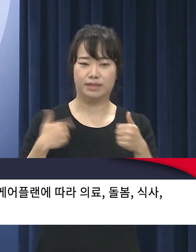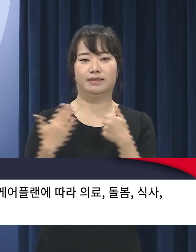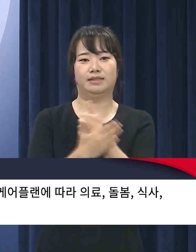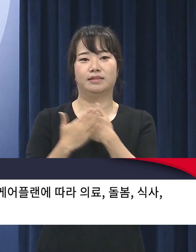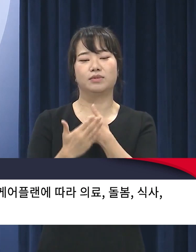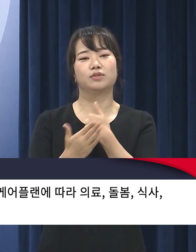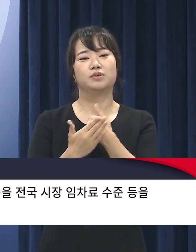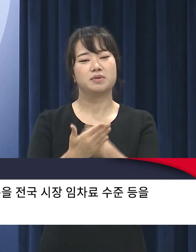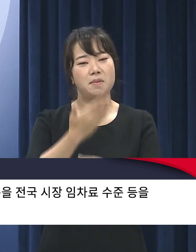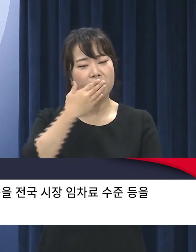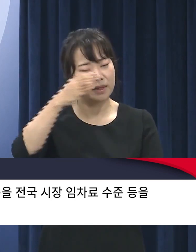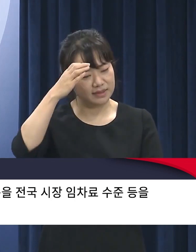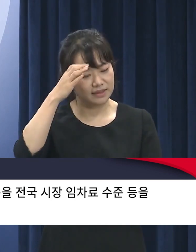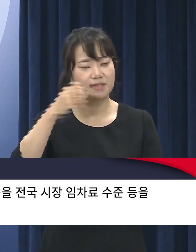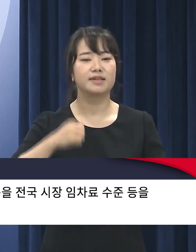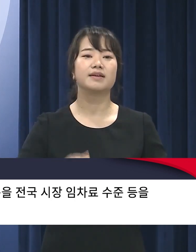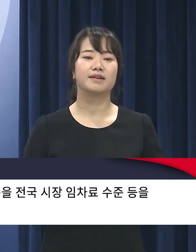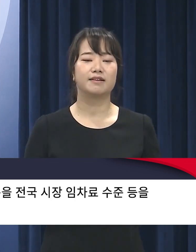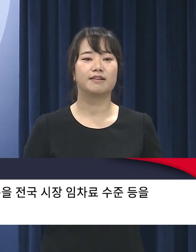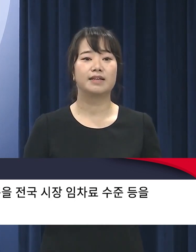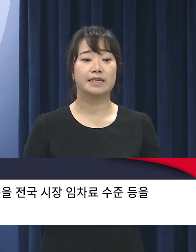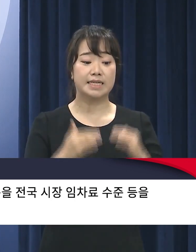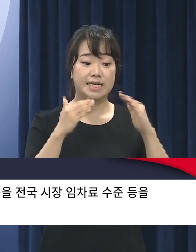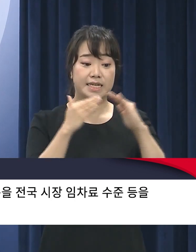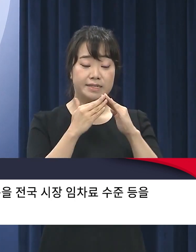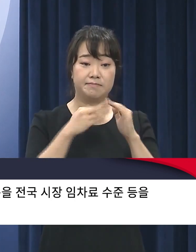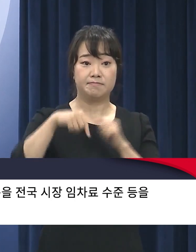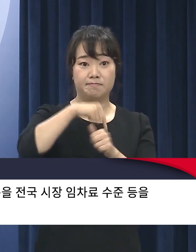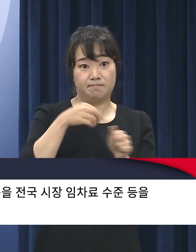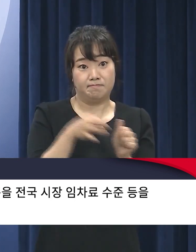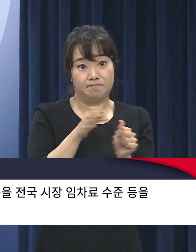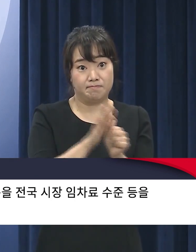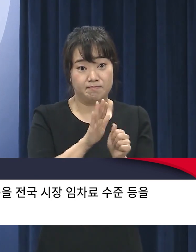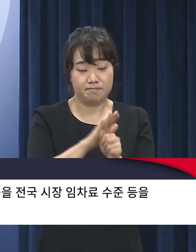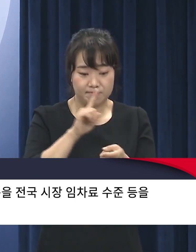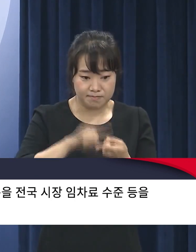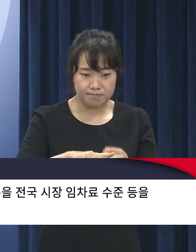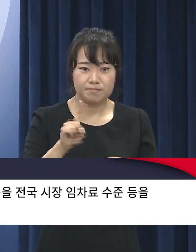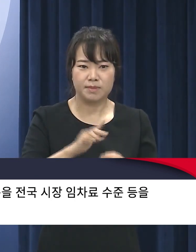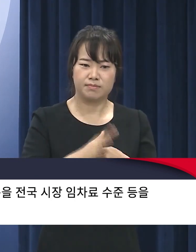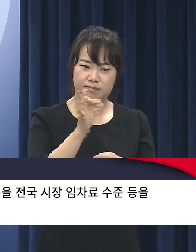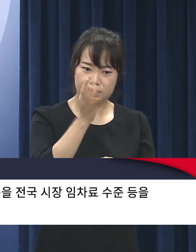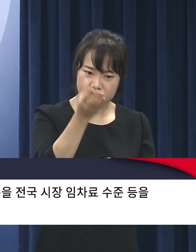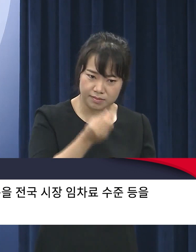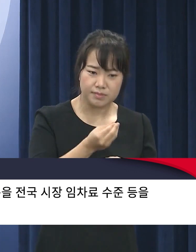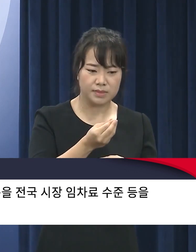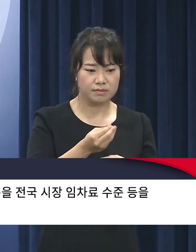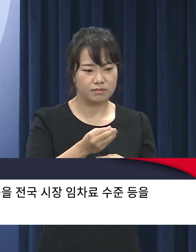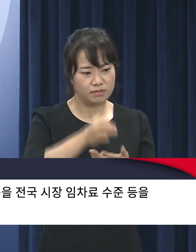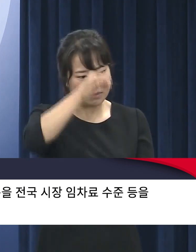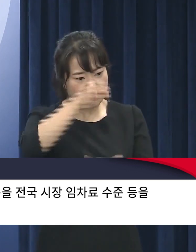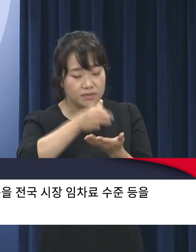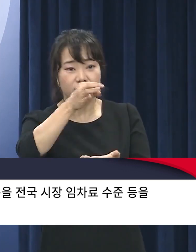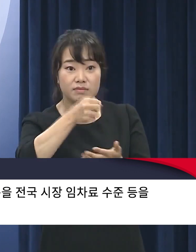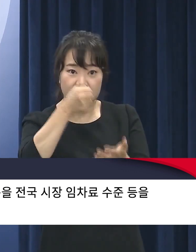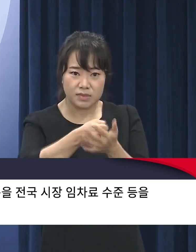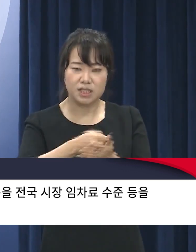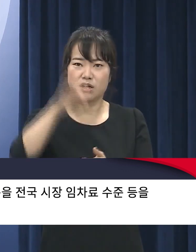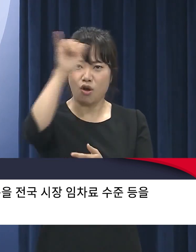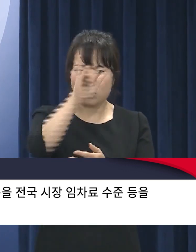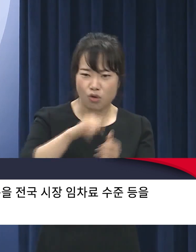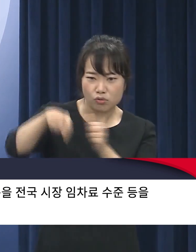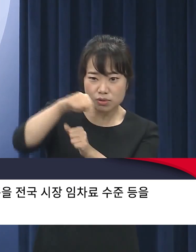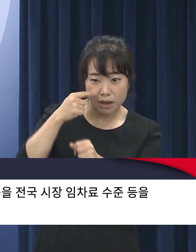서비스를 받을 수 있게 됩니다. 주거급여의 경우 임차 가구에게 지원하는 임대료 수준을 전국